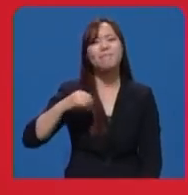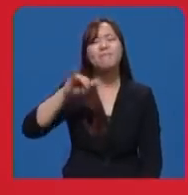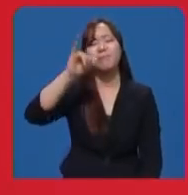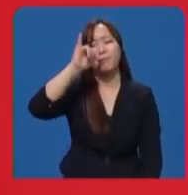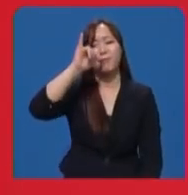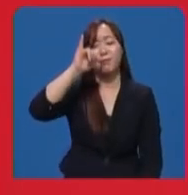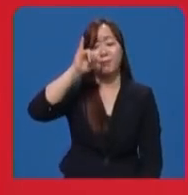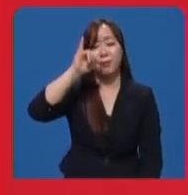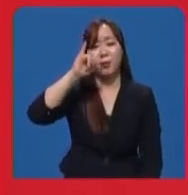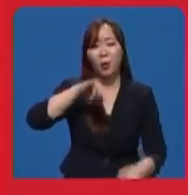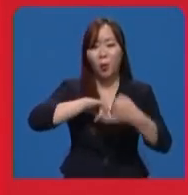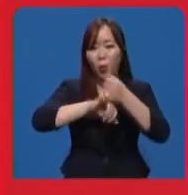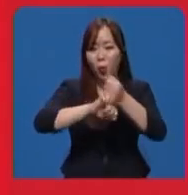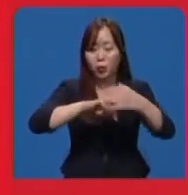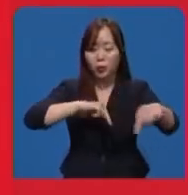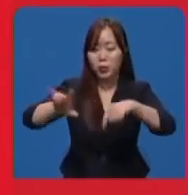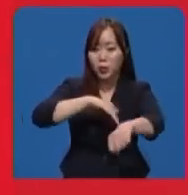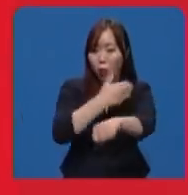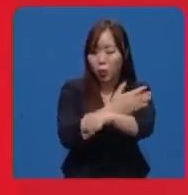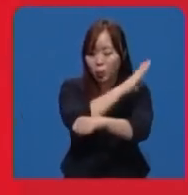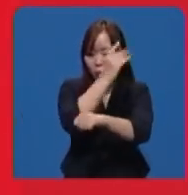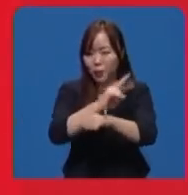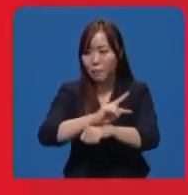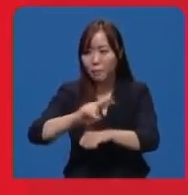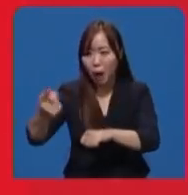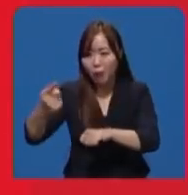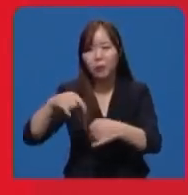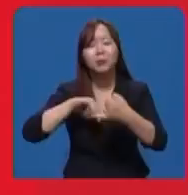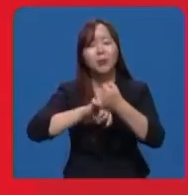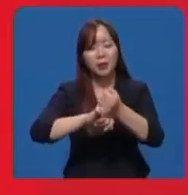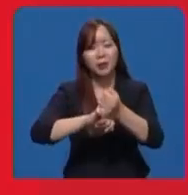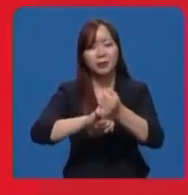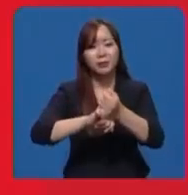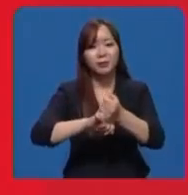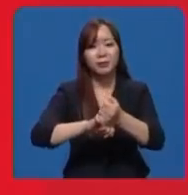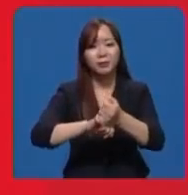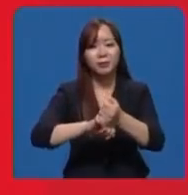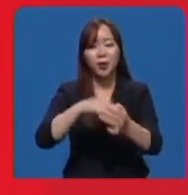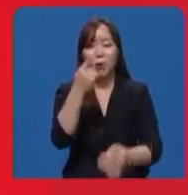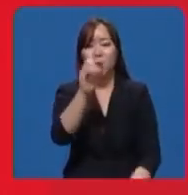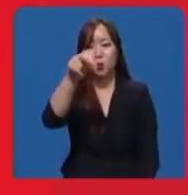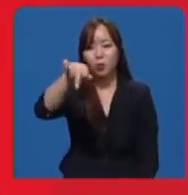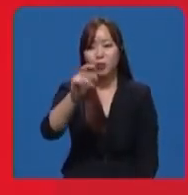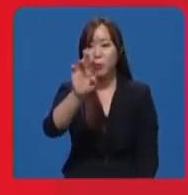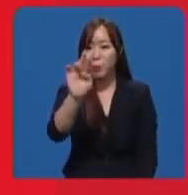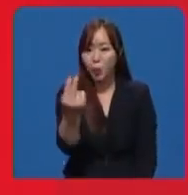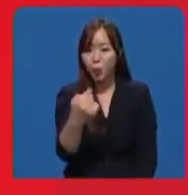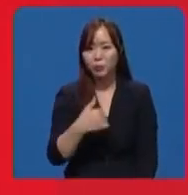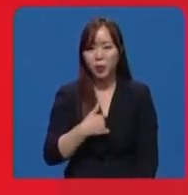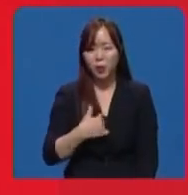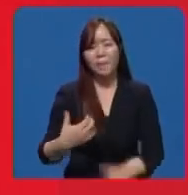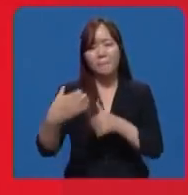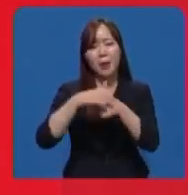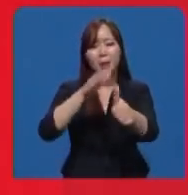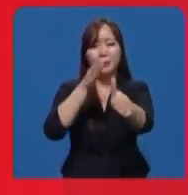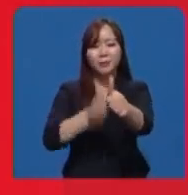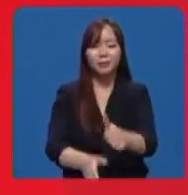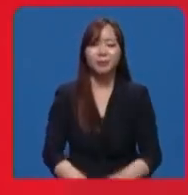있습니다. 꼭 정권 교체를 하도록 하겠습니다. 홍준표에게